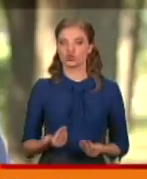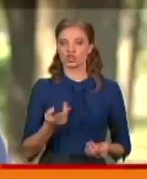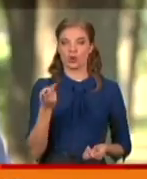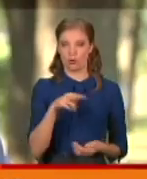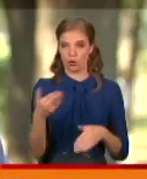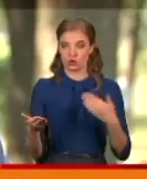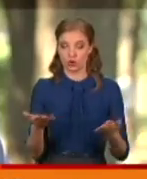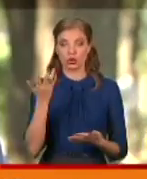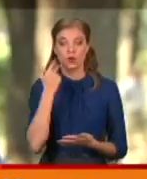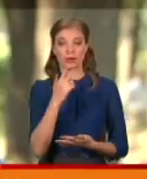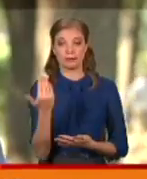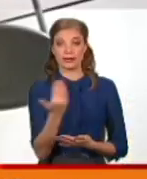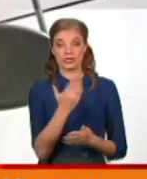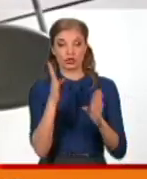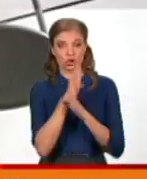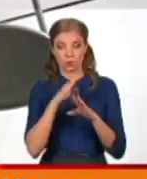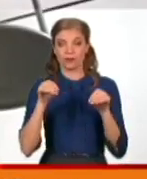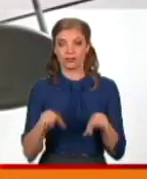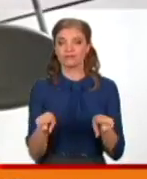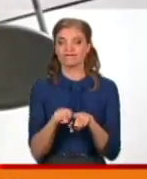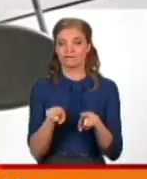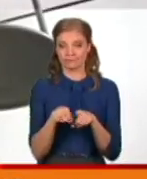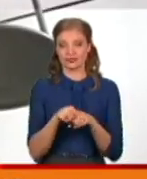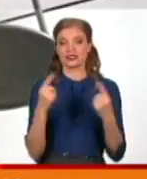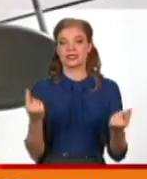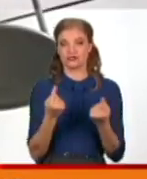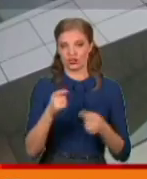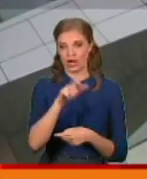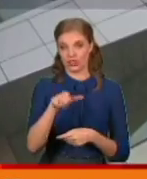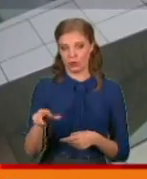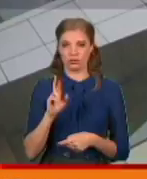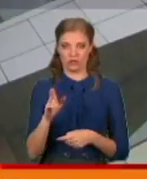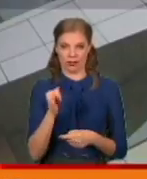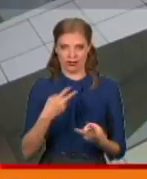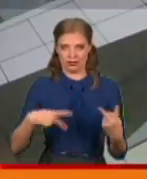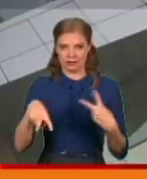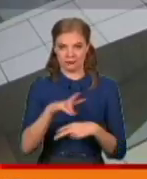обох сторін, коли б їхні долі вирішували такі самі звичайні люди, як і вони.